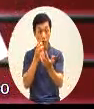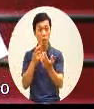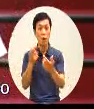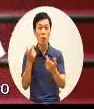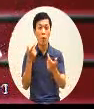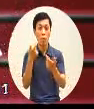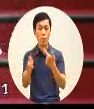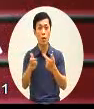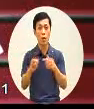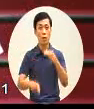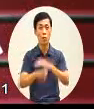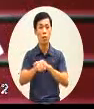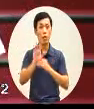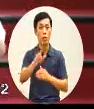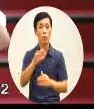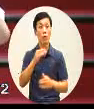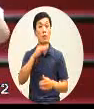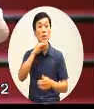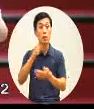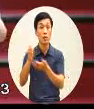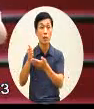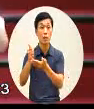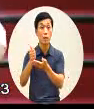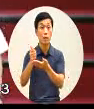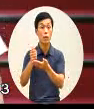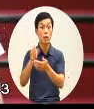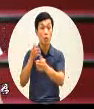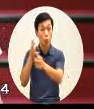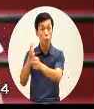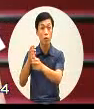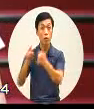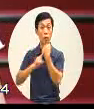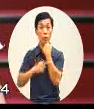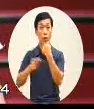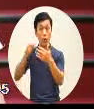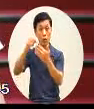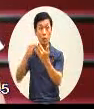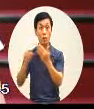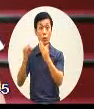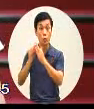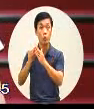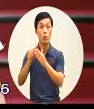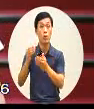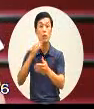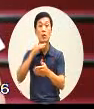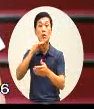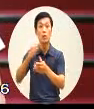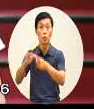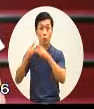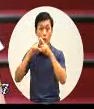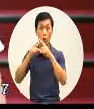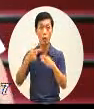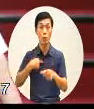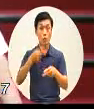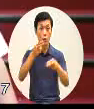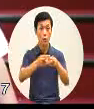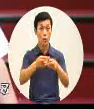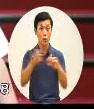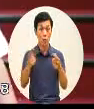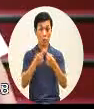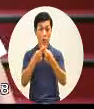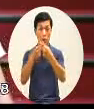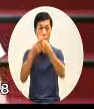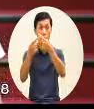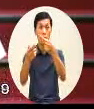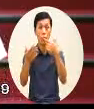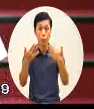哦，待会我们请教法制局啦，法制局你跟他准备起来。哦，我相信讲这个是愈辩愈明啦，哈。